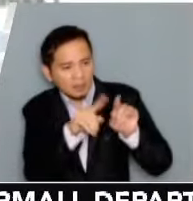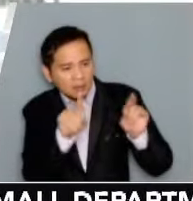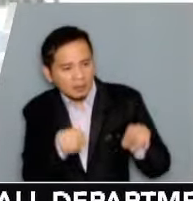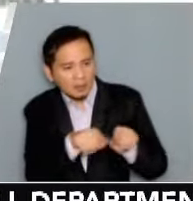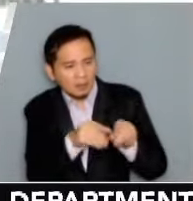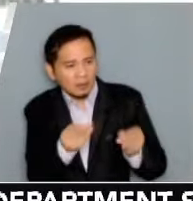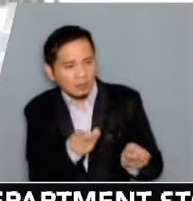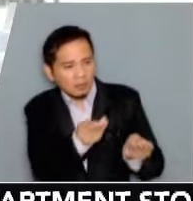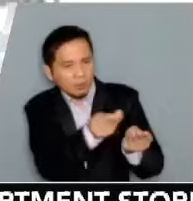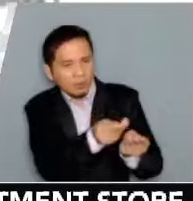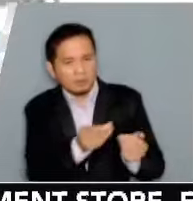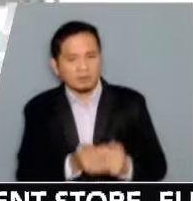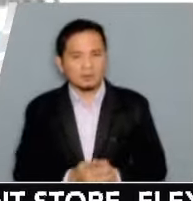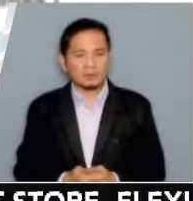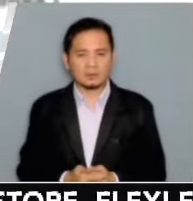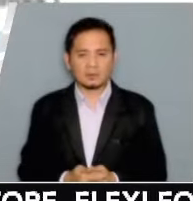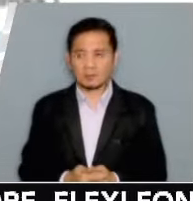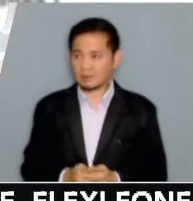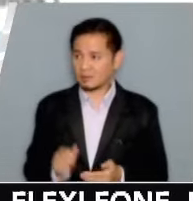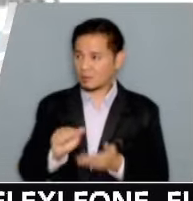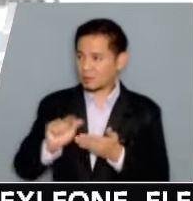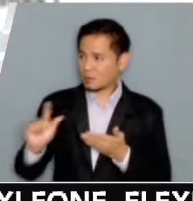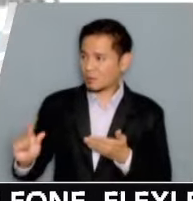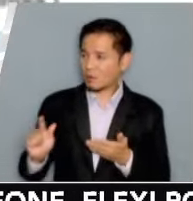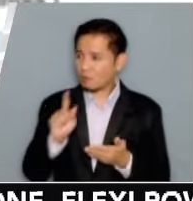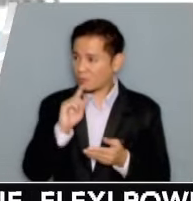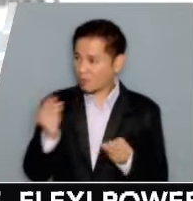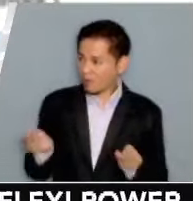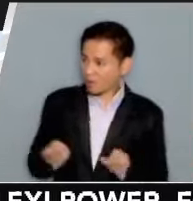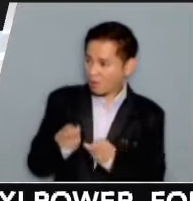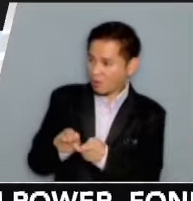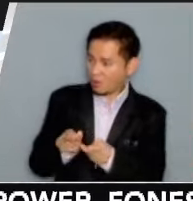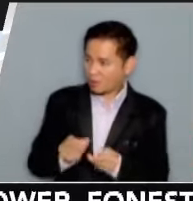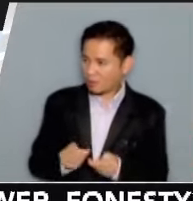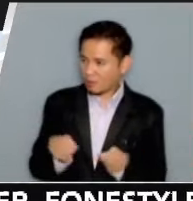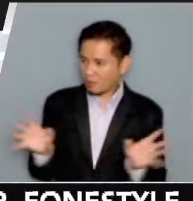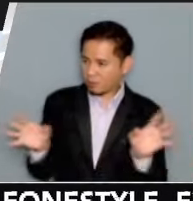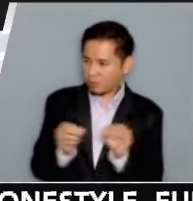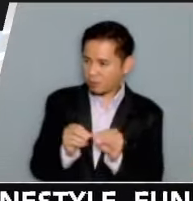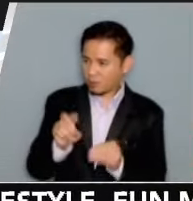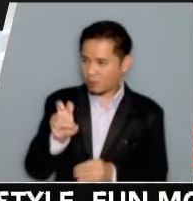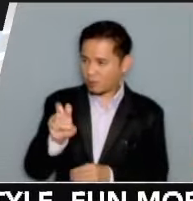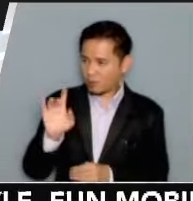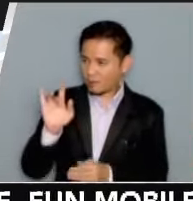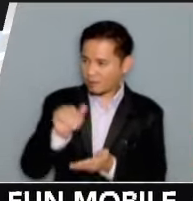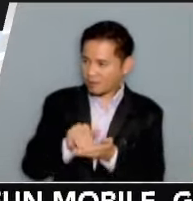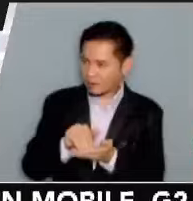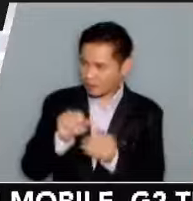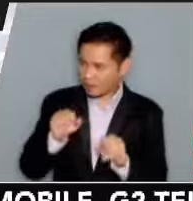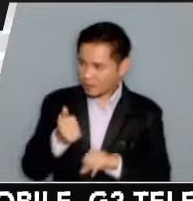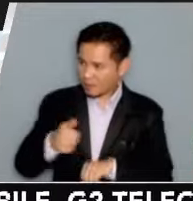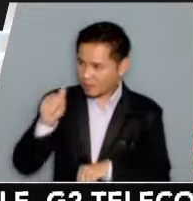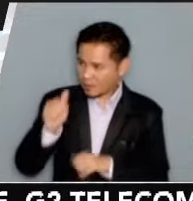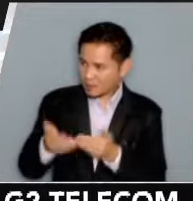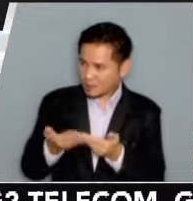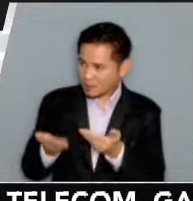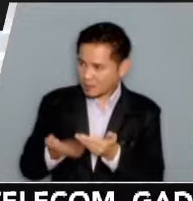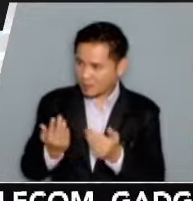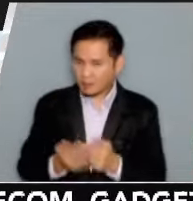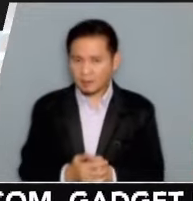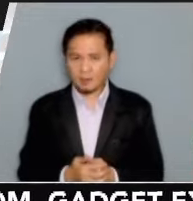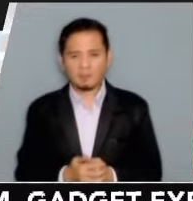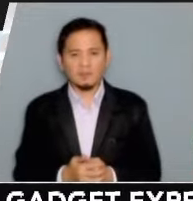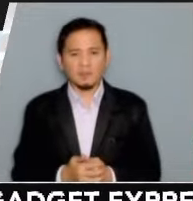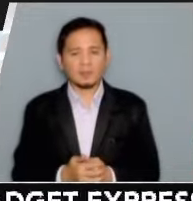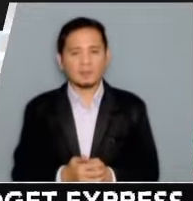Mindanao lang Taga Mindanao lang ang nananalo ng 225,000 yung mga games po namin sir halos yun yung malakas